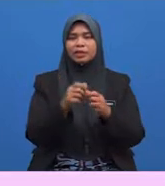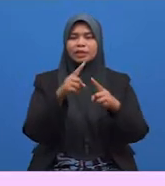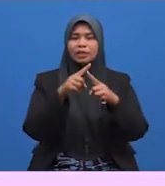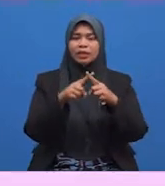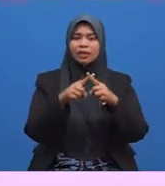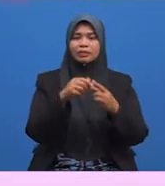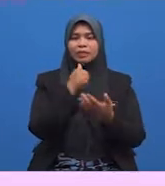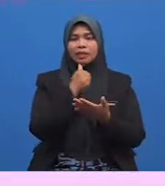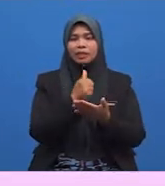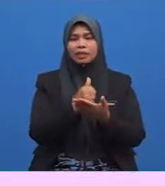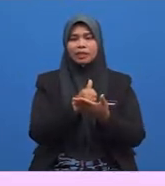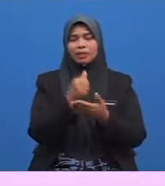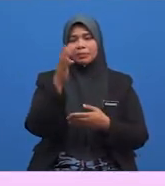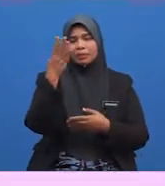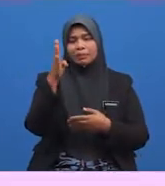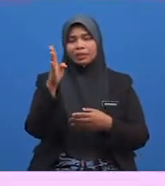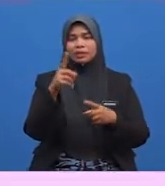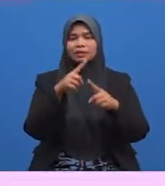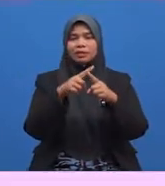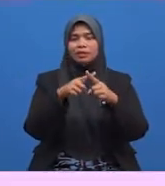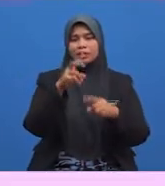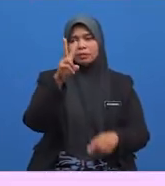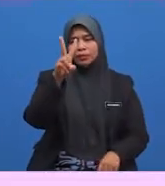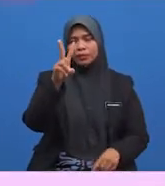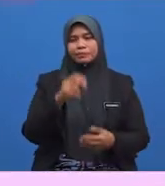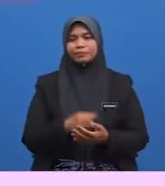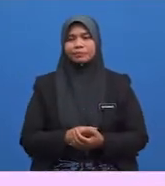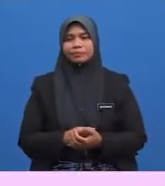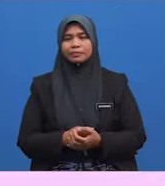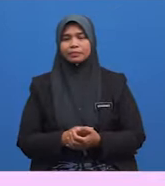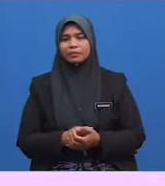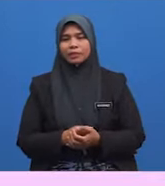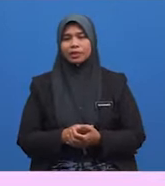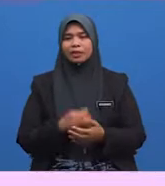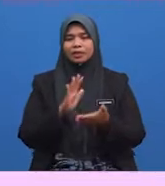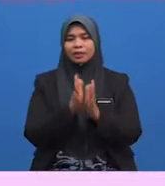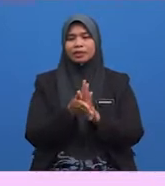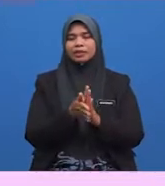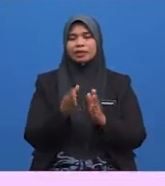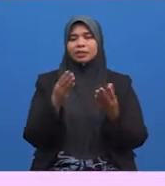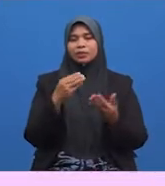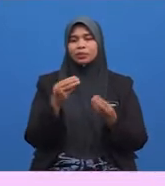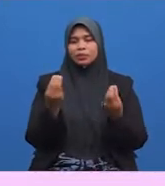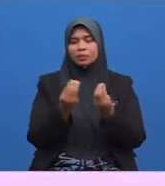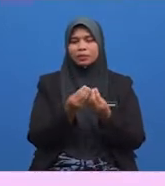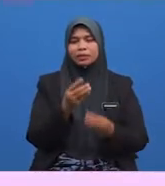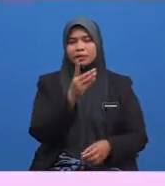nilai 14 dengan 2. Oleh itu, nilai diameter sama